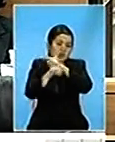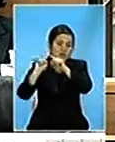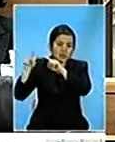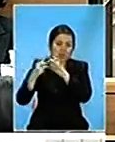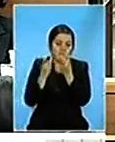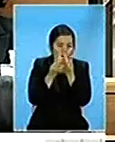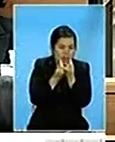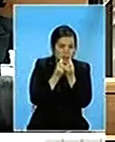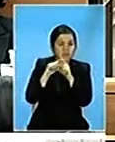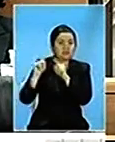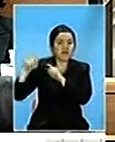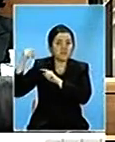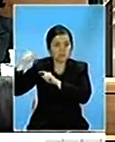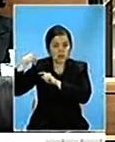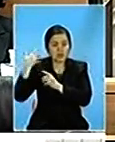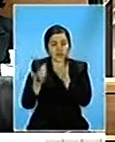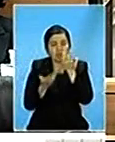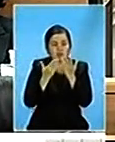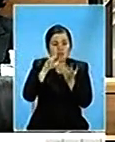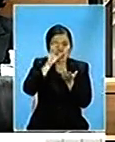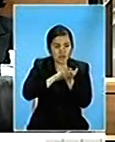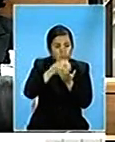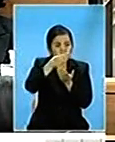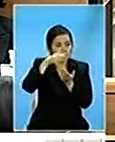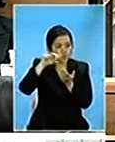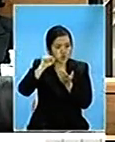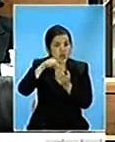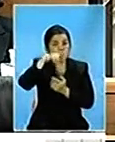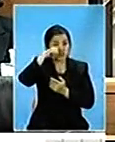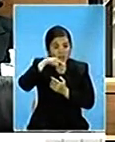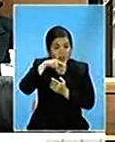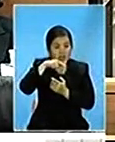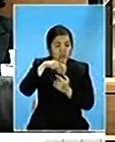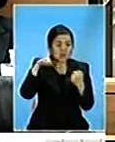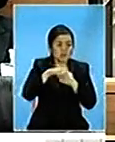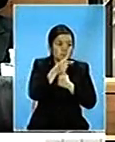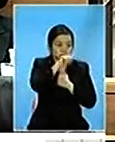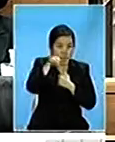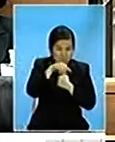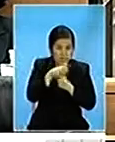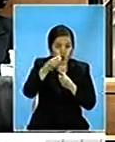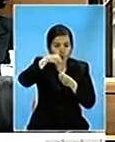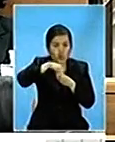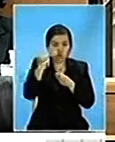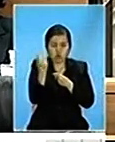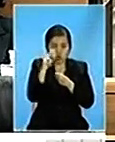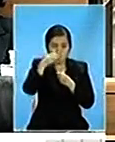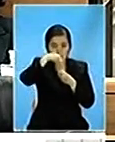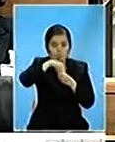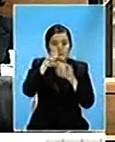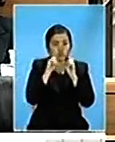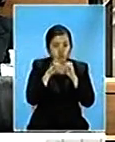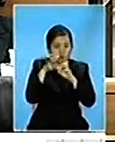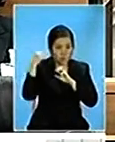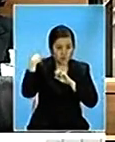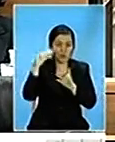ศาสตร์แม้กระทั่งมีการบรรจุลักษณะ2ภาษาไว้ในโรงเรียนนะคะแล้วก็มีโรงเรียนน